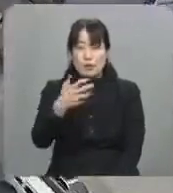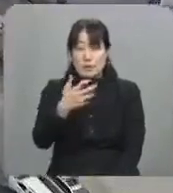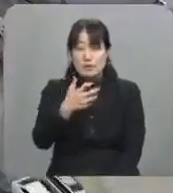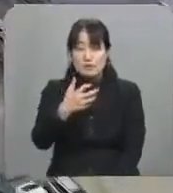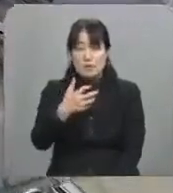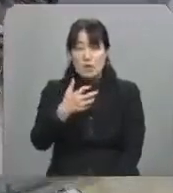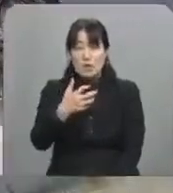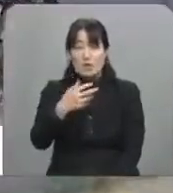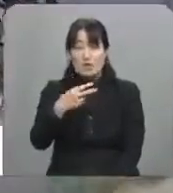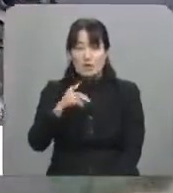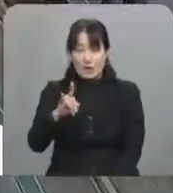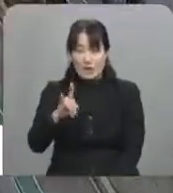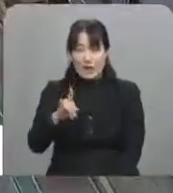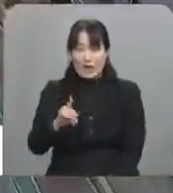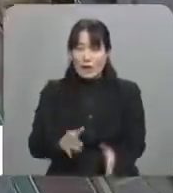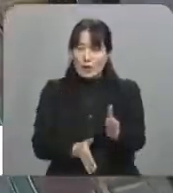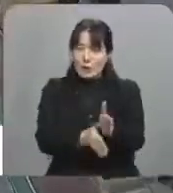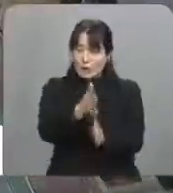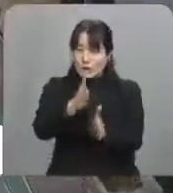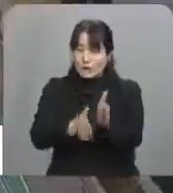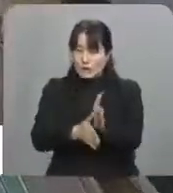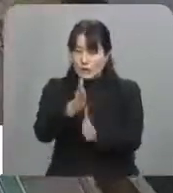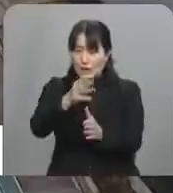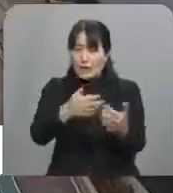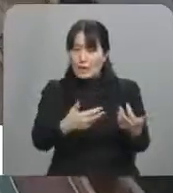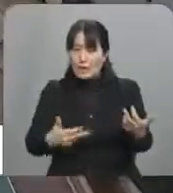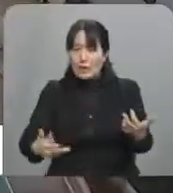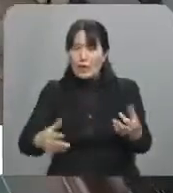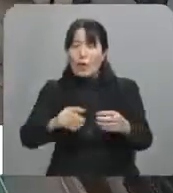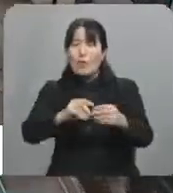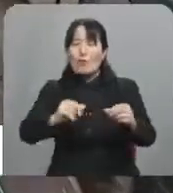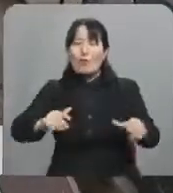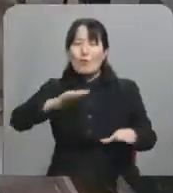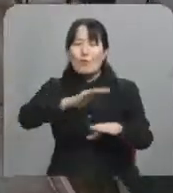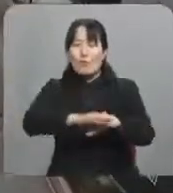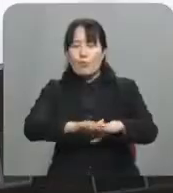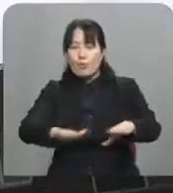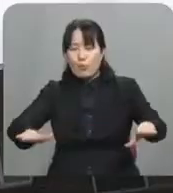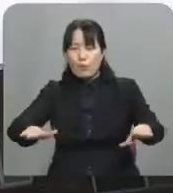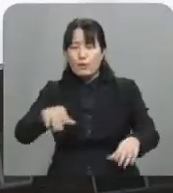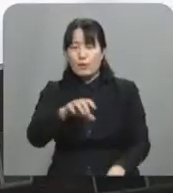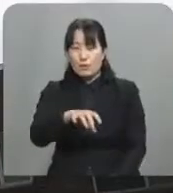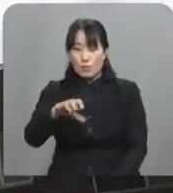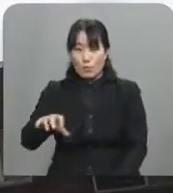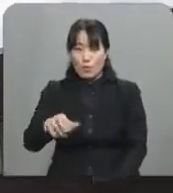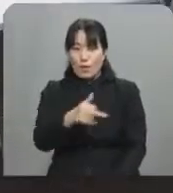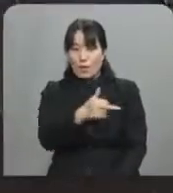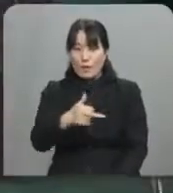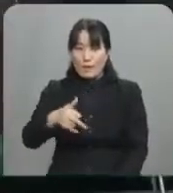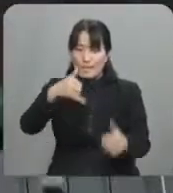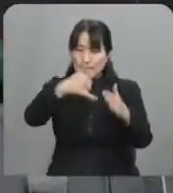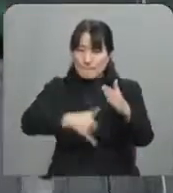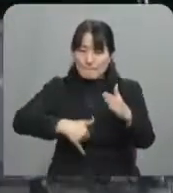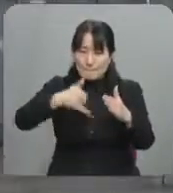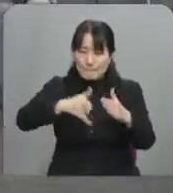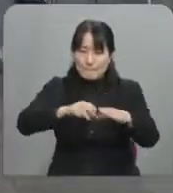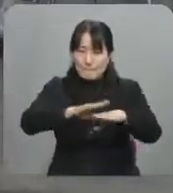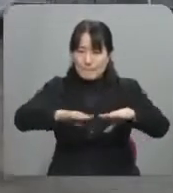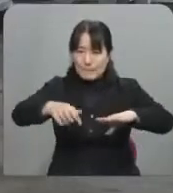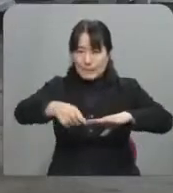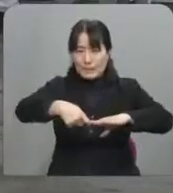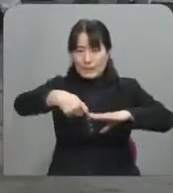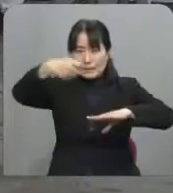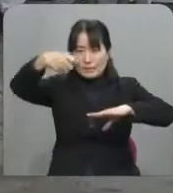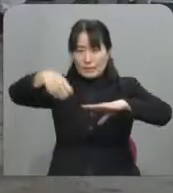1980년대 후반 도시화로 인해 콘크리트로 복개된 원주 우산동 단개천. 대형 크레인이 복개천 상판을